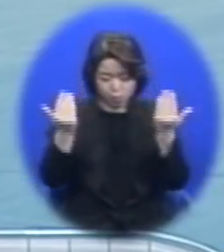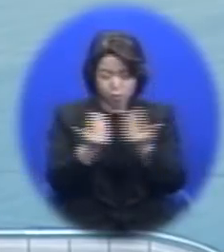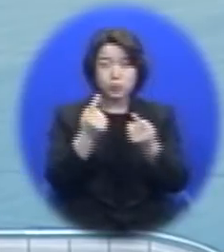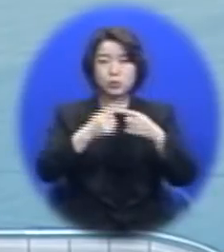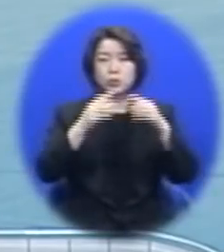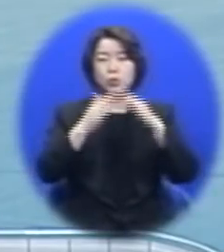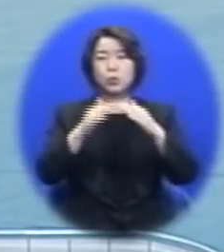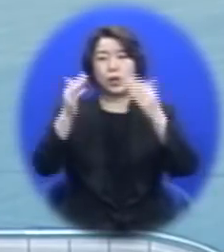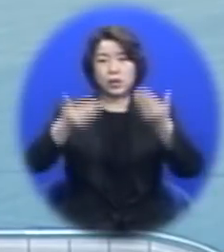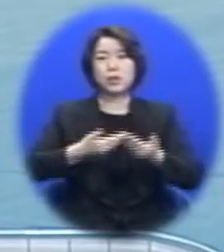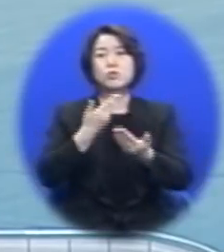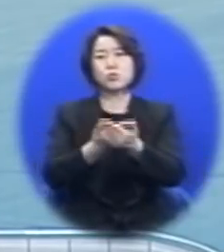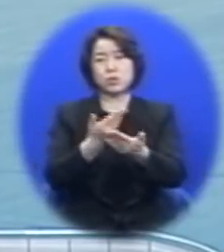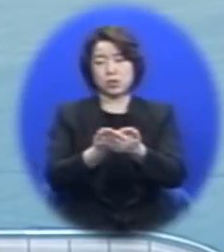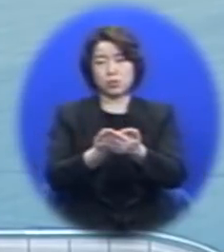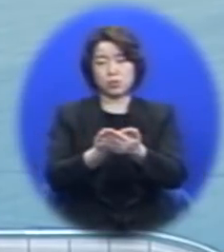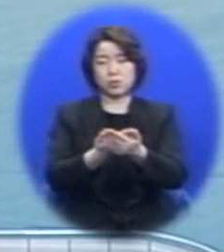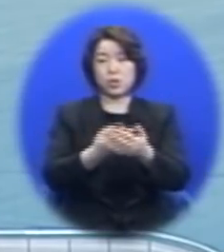두 번째는